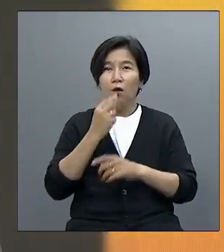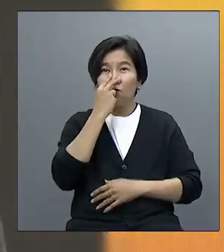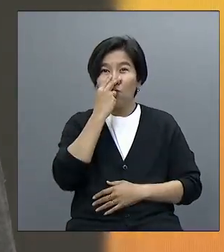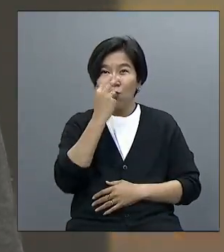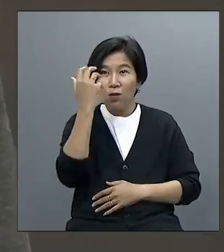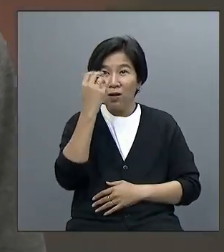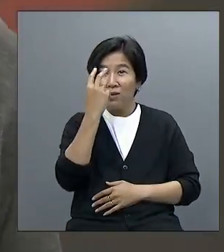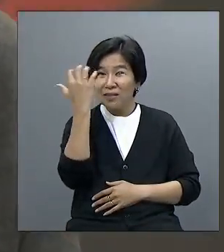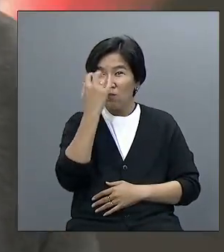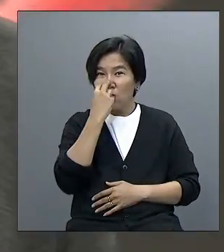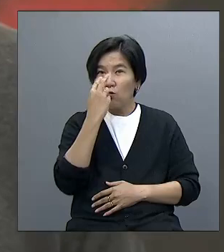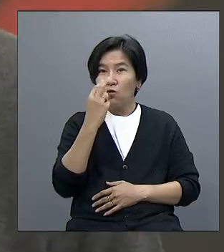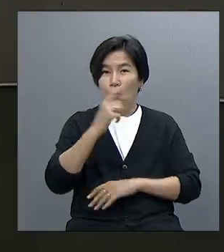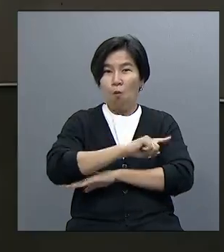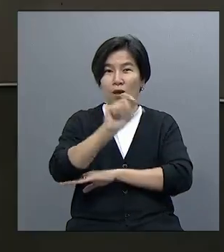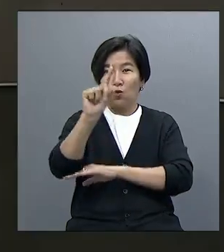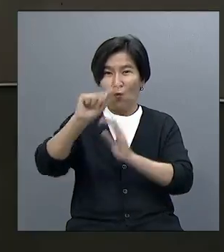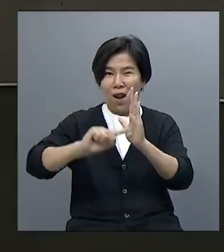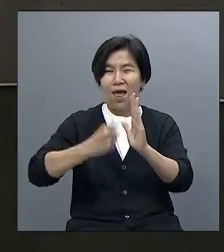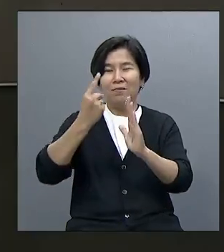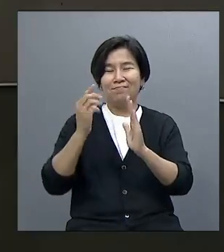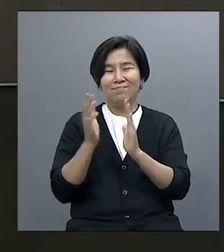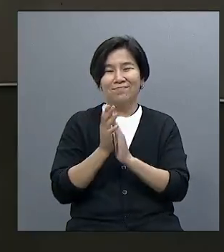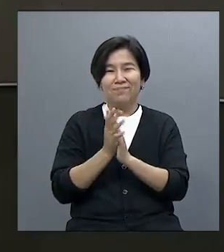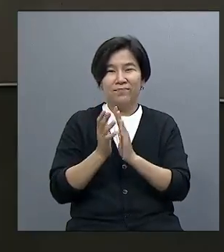ไฟสุขนี้เอ่ย